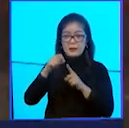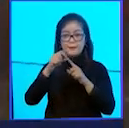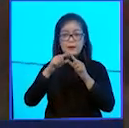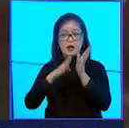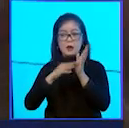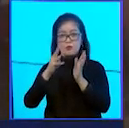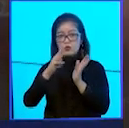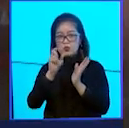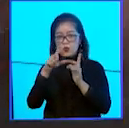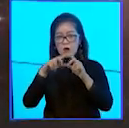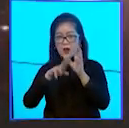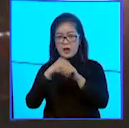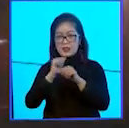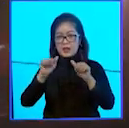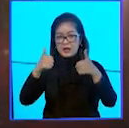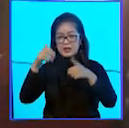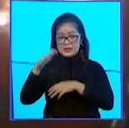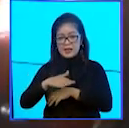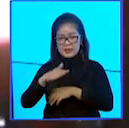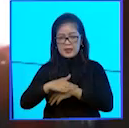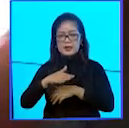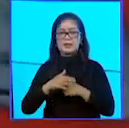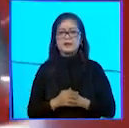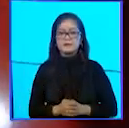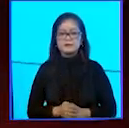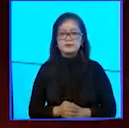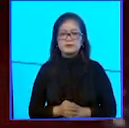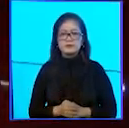Selatan. Dari Jakarta, Vendra Kurniawan, iNews, melaporkan.